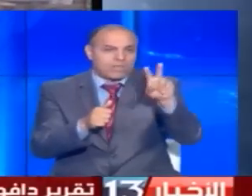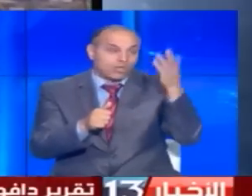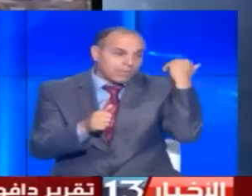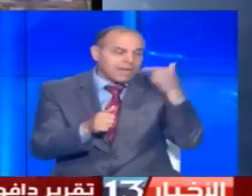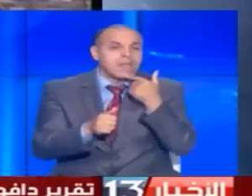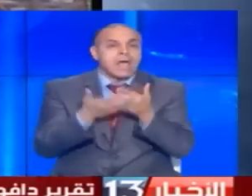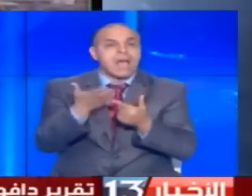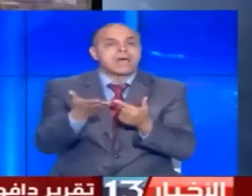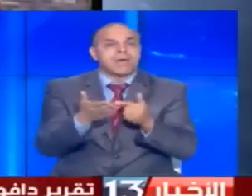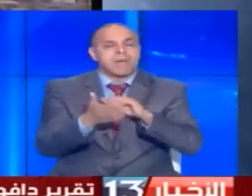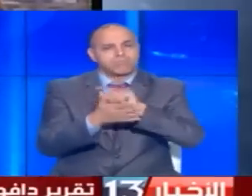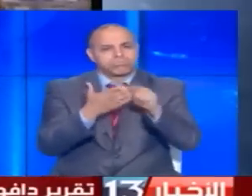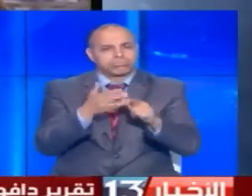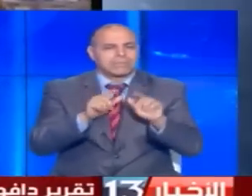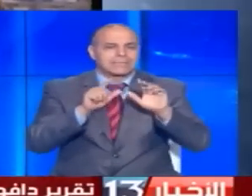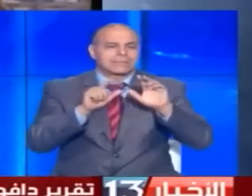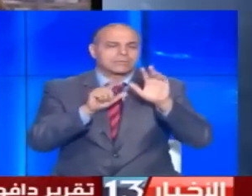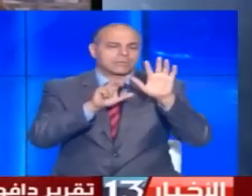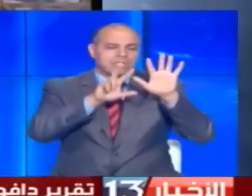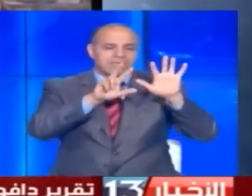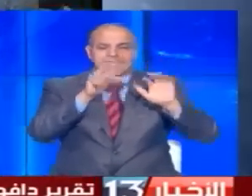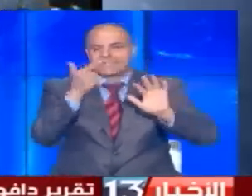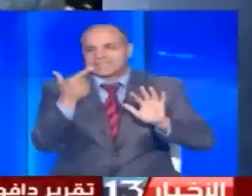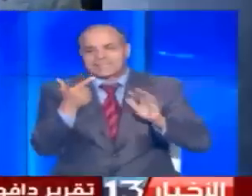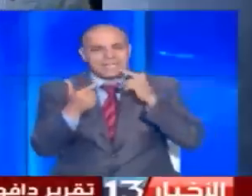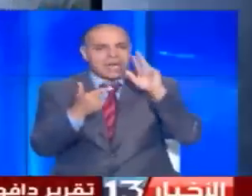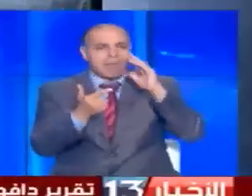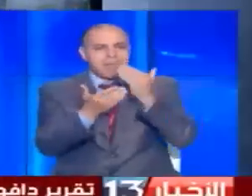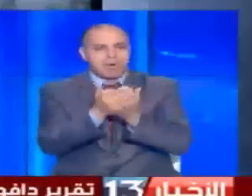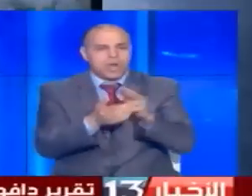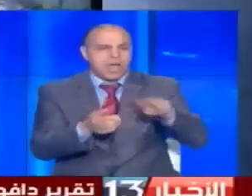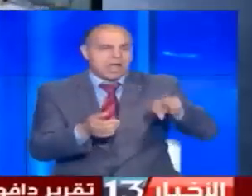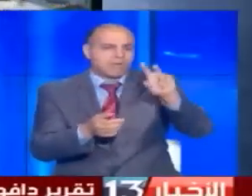11 و 2012 و 2000، والمرتبة 87 في تقرير